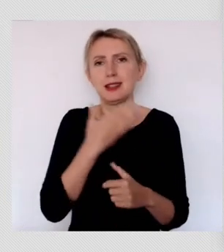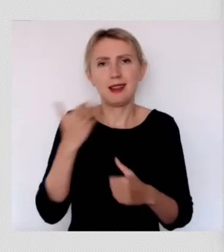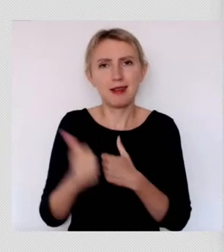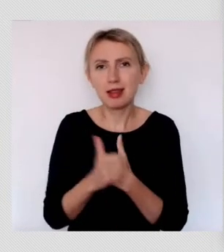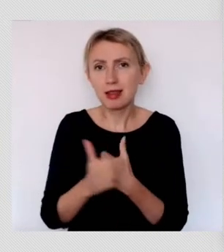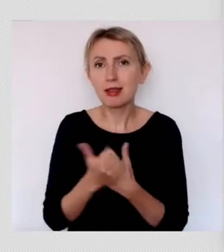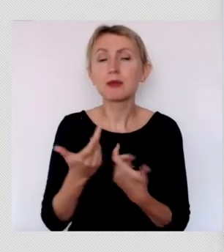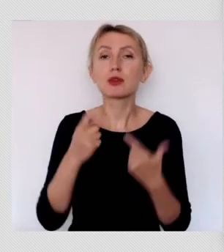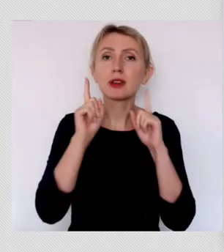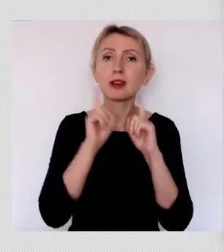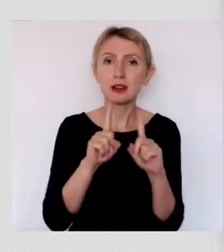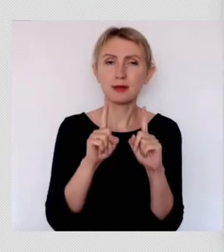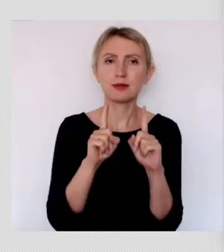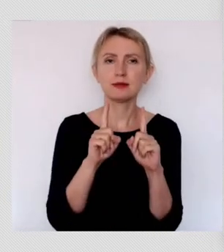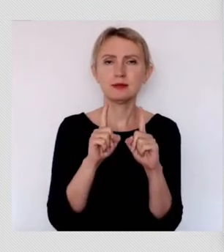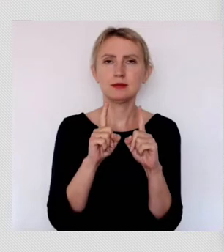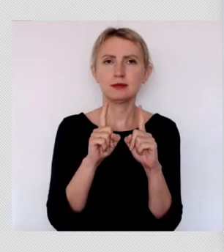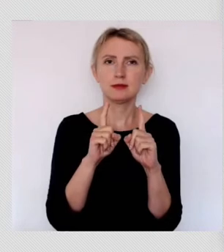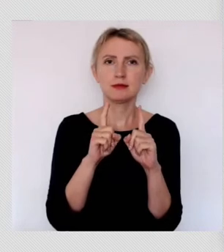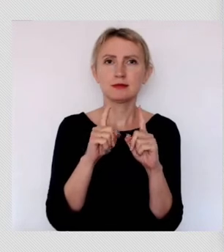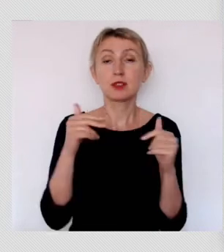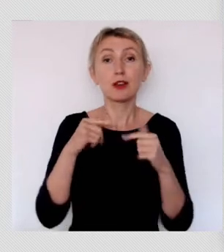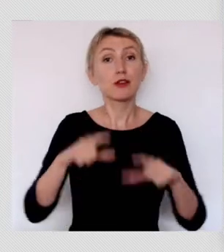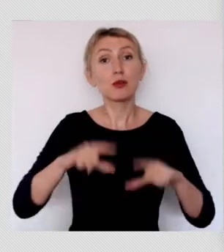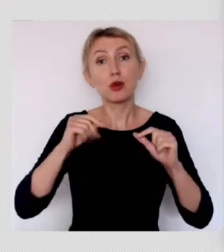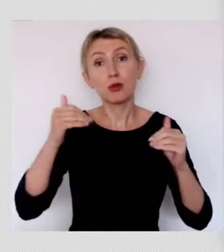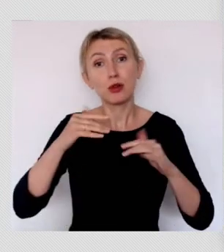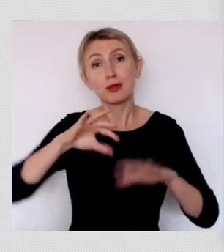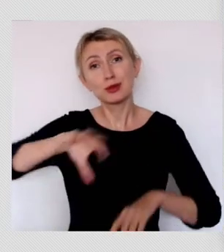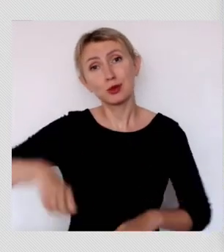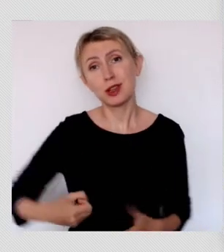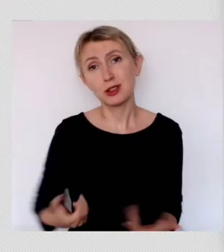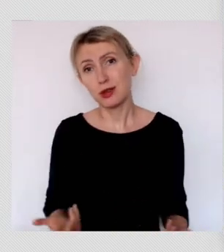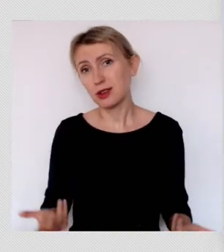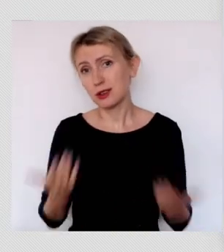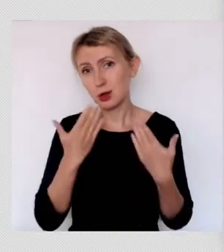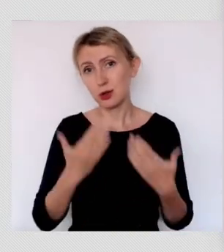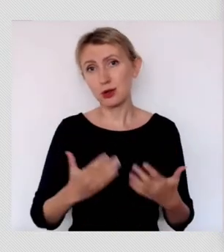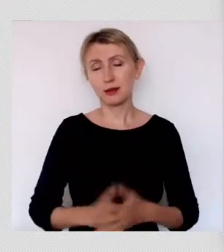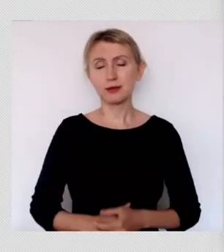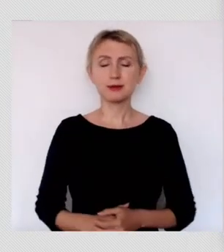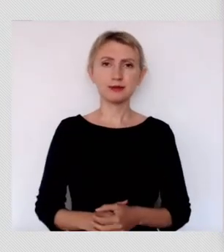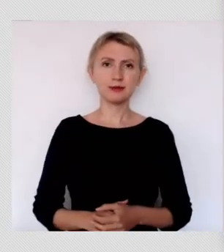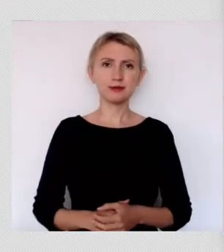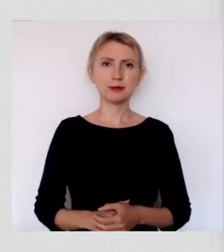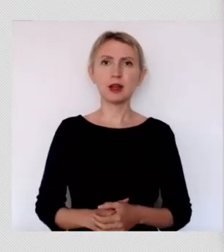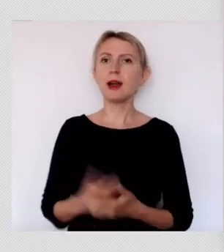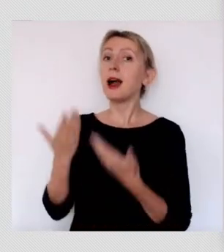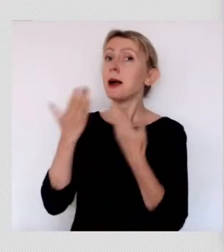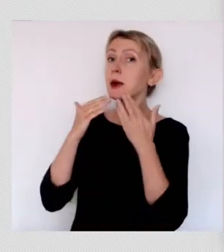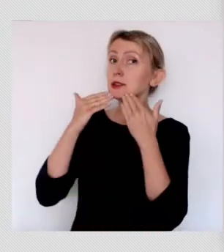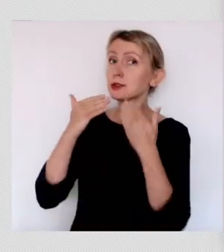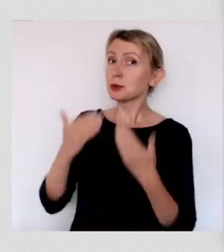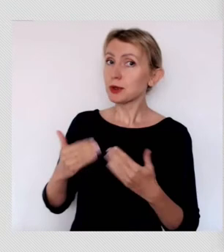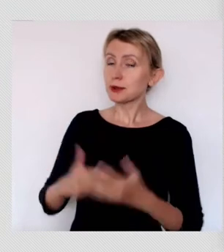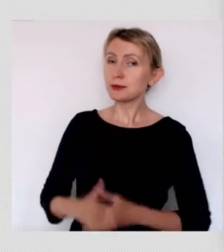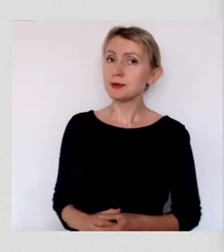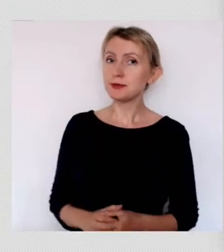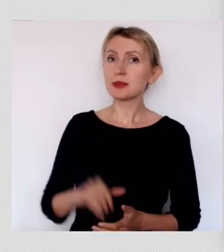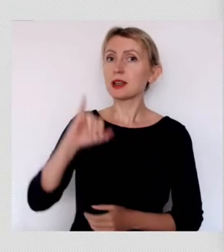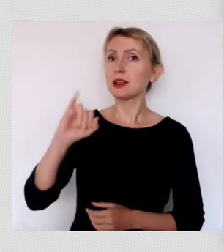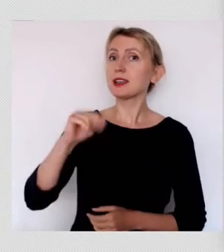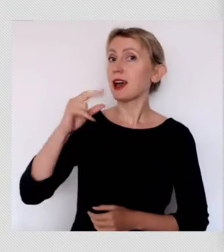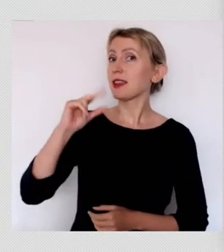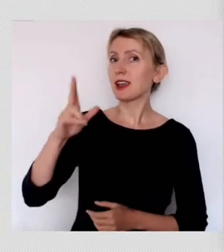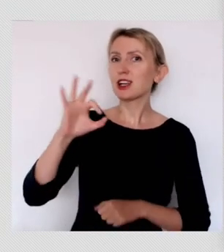no bo właśnie, bo może te wybory mogą być po prostu ukradzione. Dziękuję. Bardzo dziękuję. Janku,